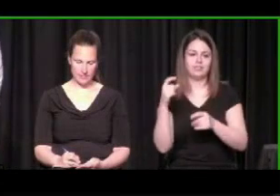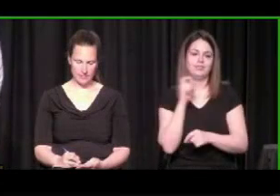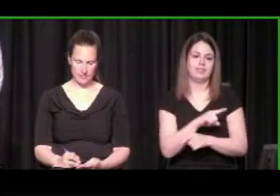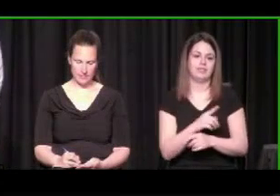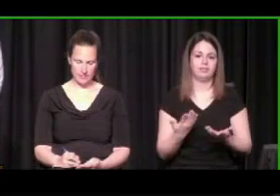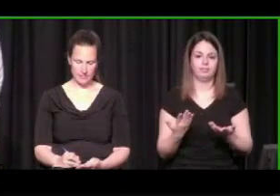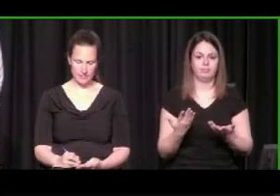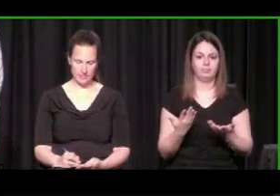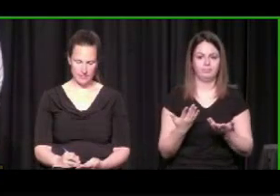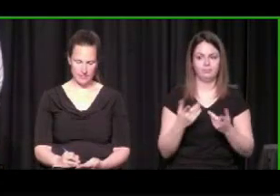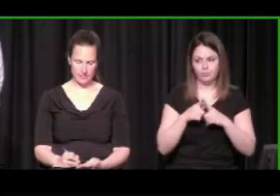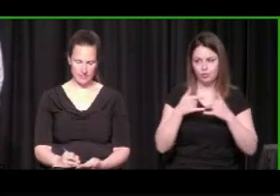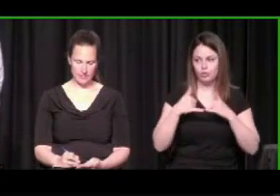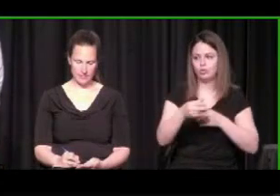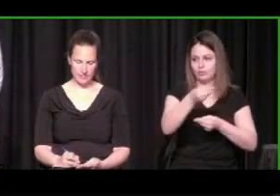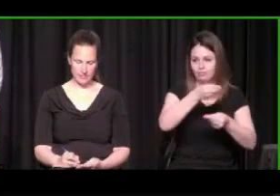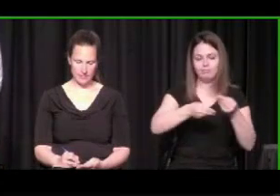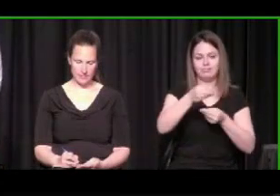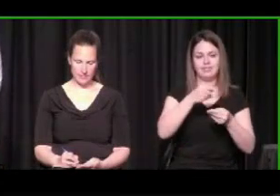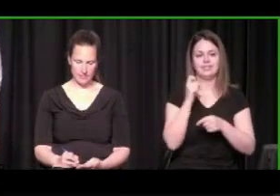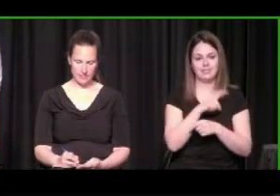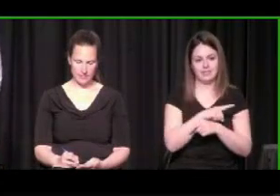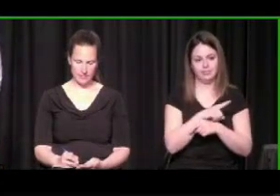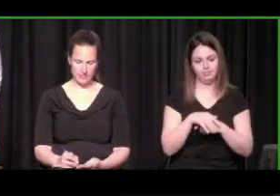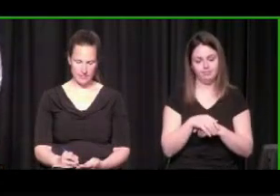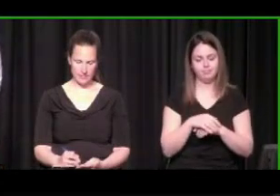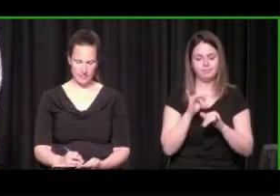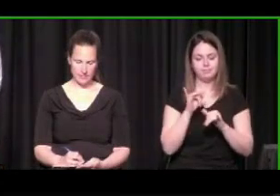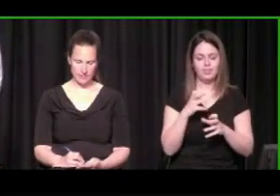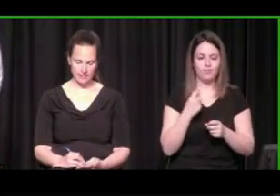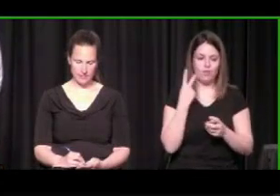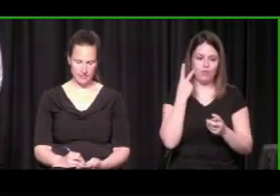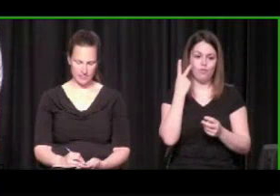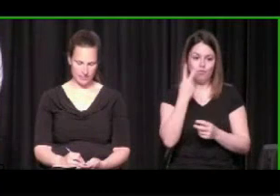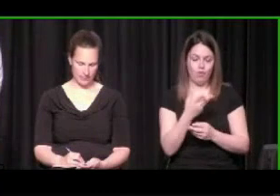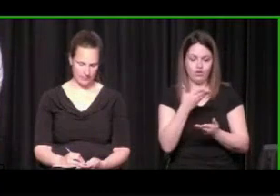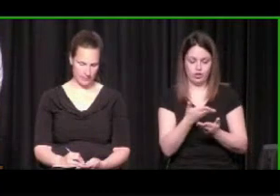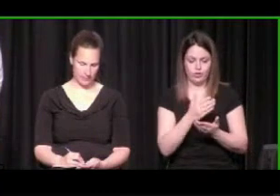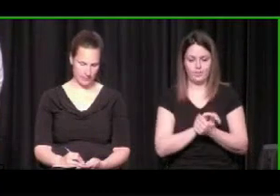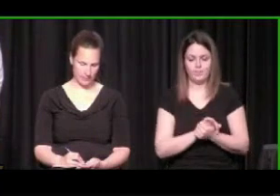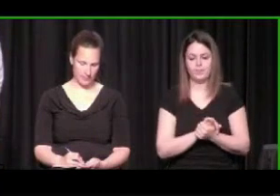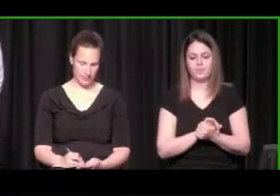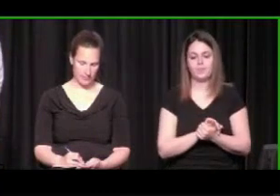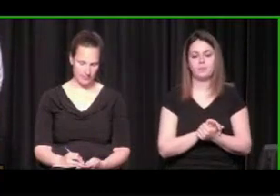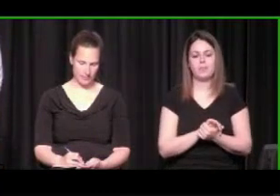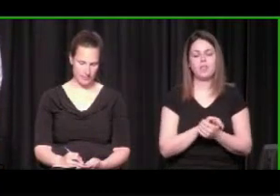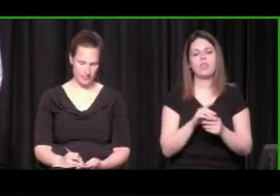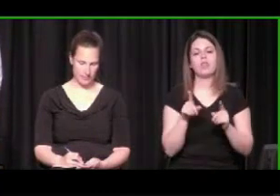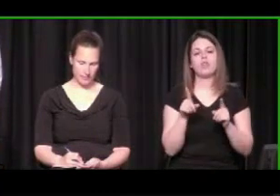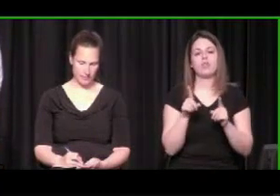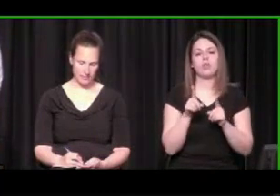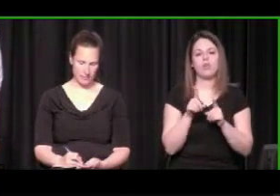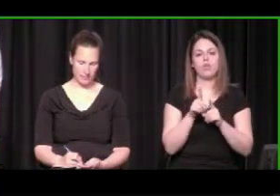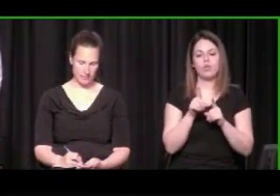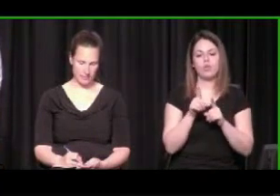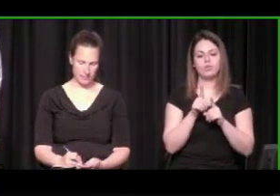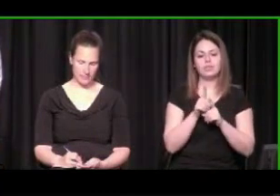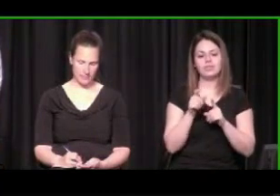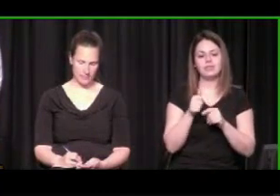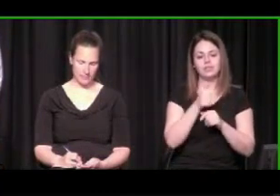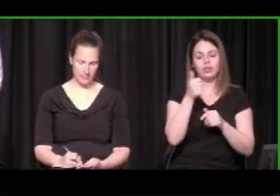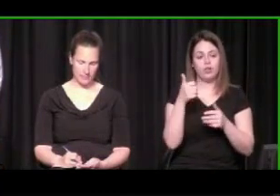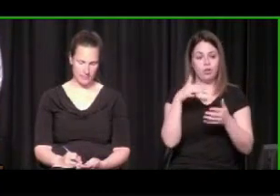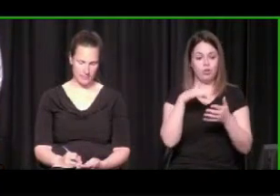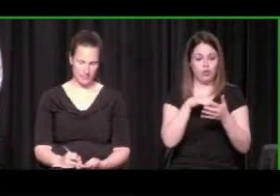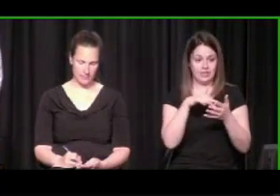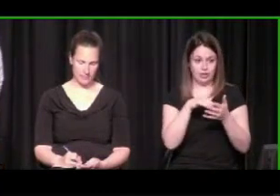chose d'important là, qu'il faut également considérer. Ce qu'on remarque, hein, puis il y a une étude notamment